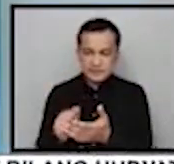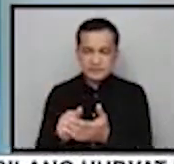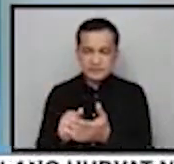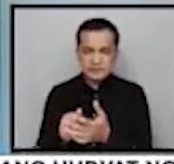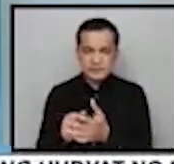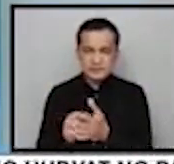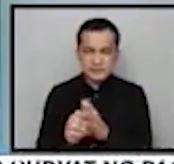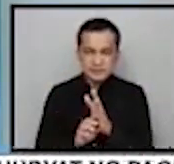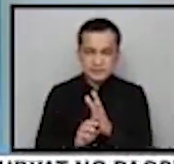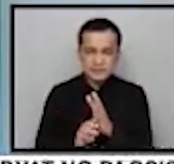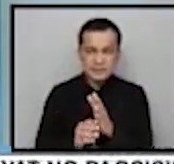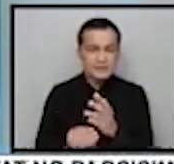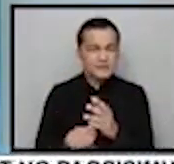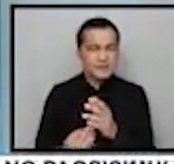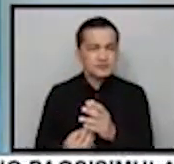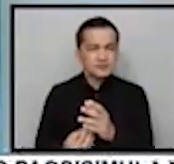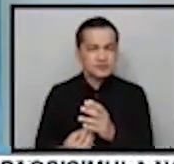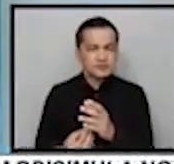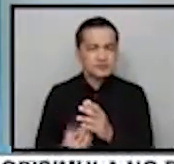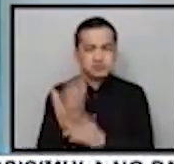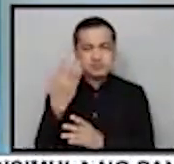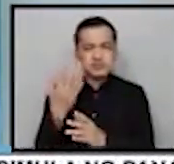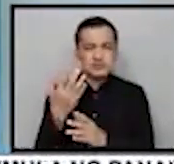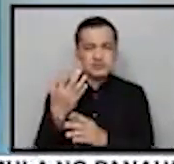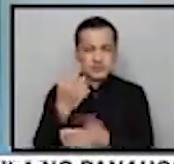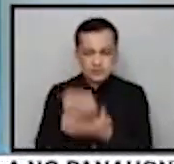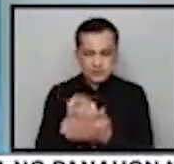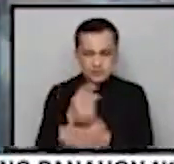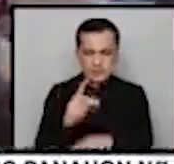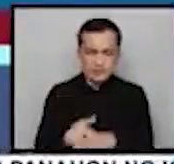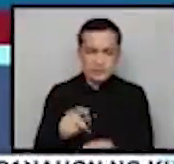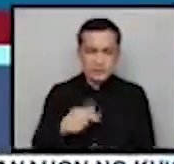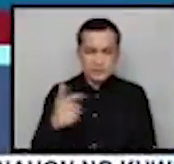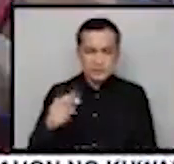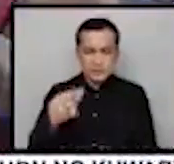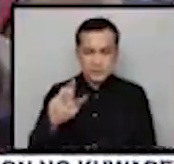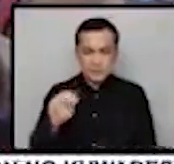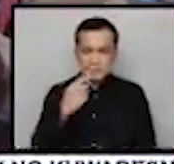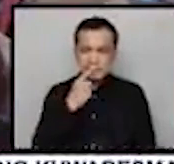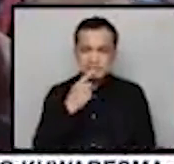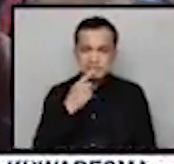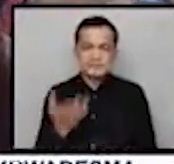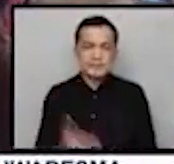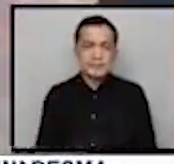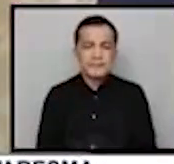bansa. Si Alan Francisco sa detalye. Rise and shine, Alan.